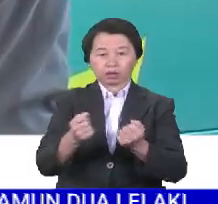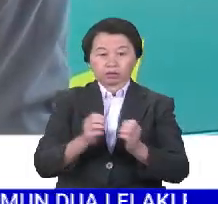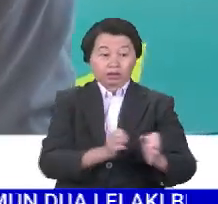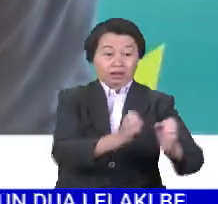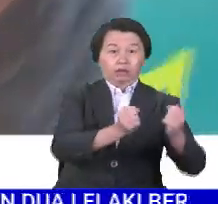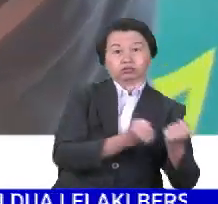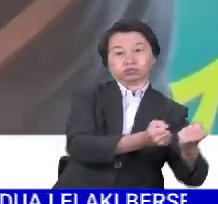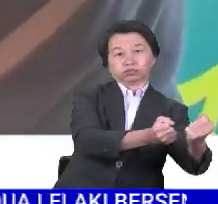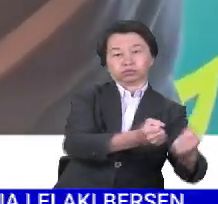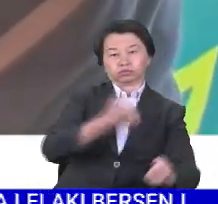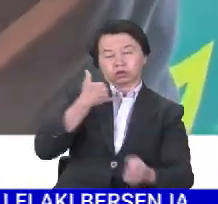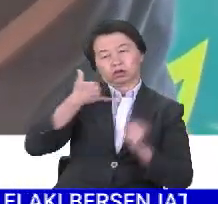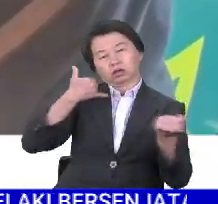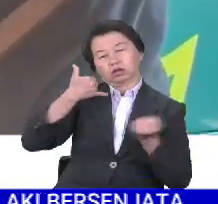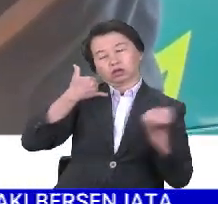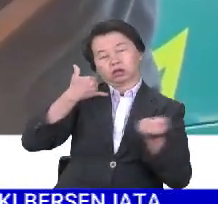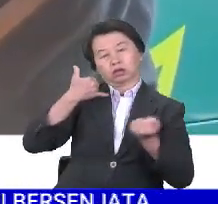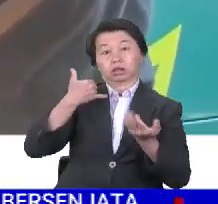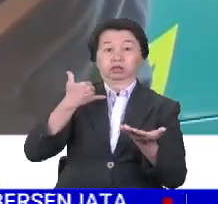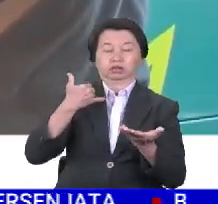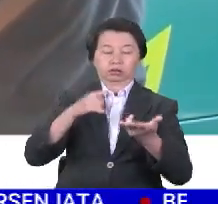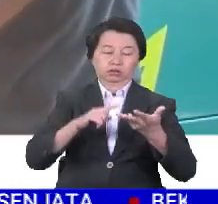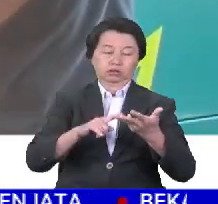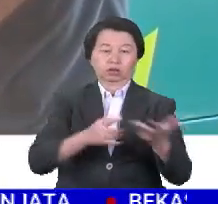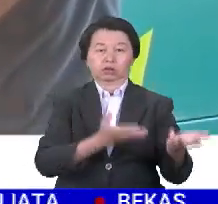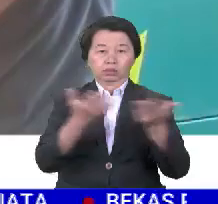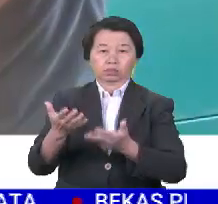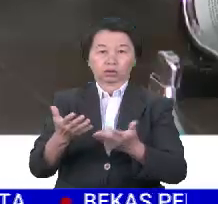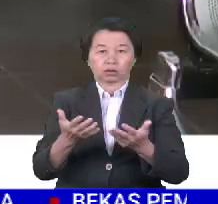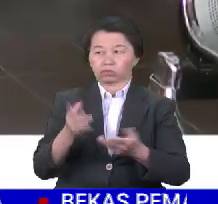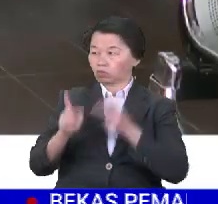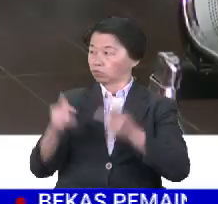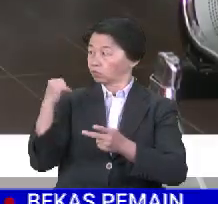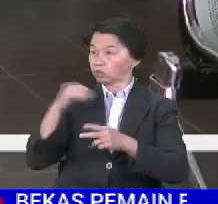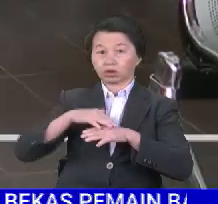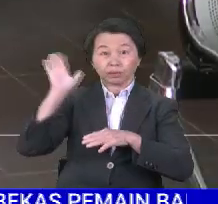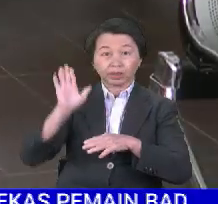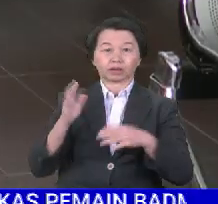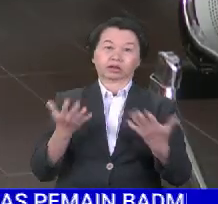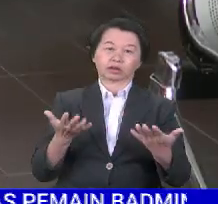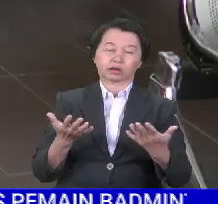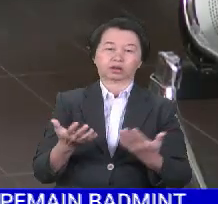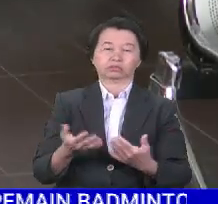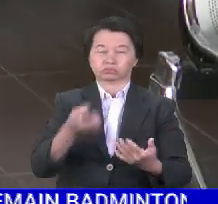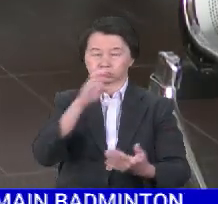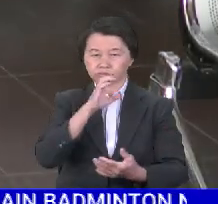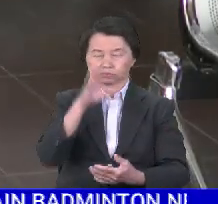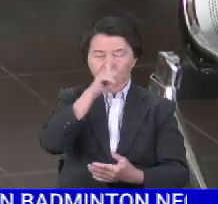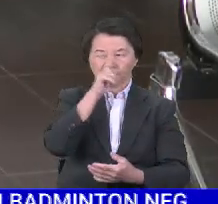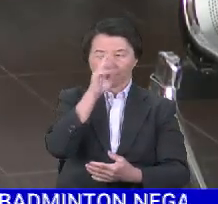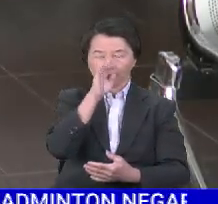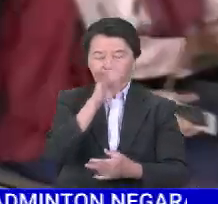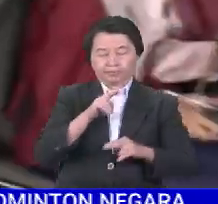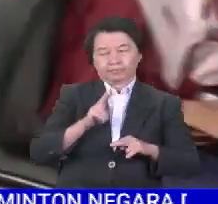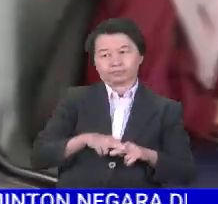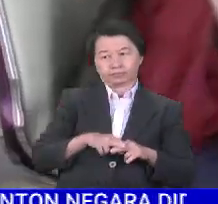kecemasan, menggunakan telefon bimbit semasa memandu dan membawa lebih muatan. Penguatkuasaan melalui kaedah penyamaran sebagai